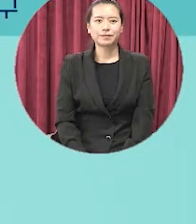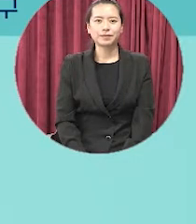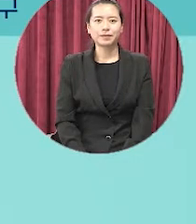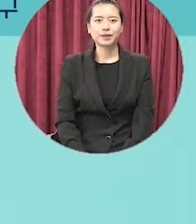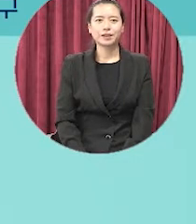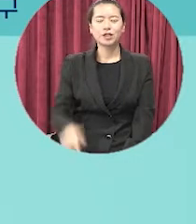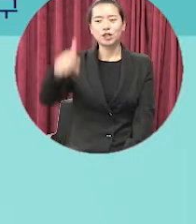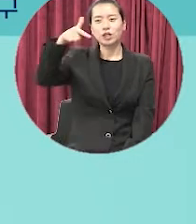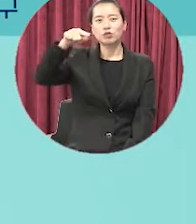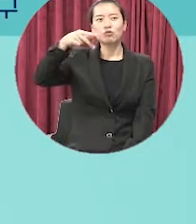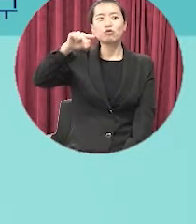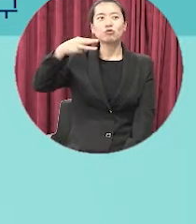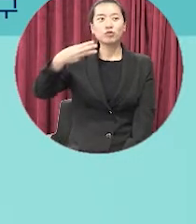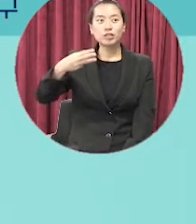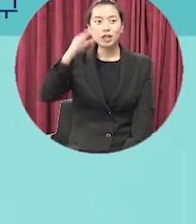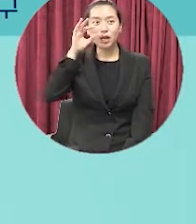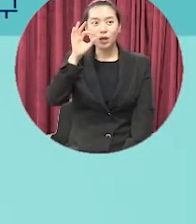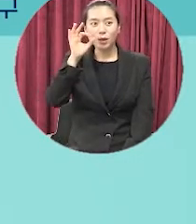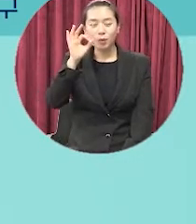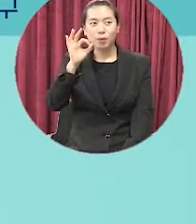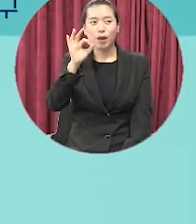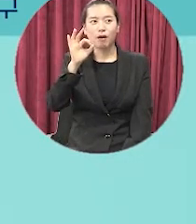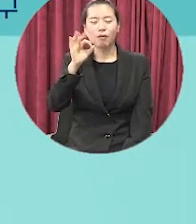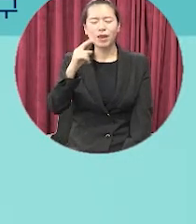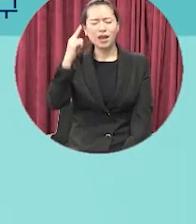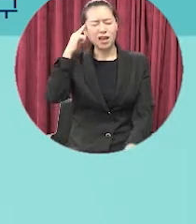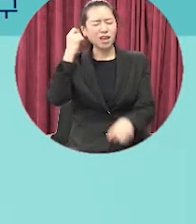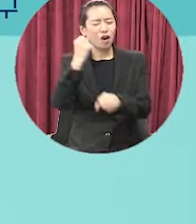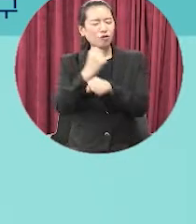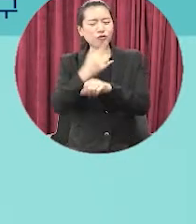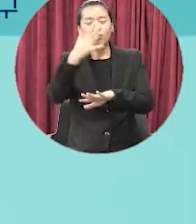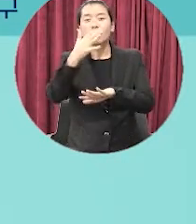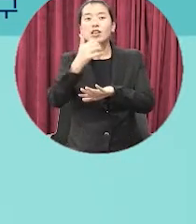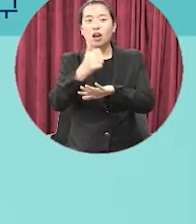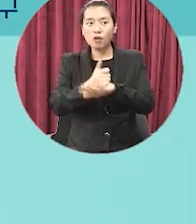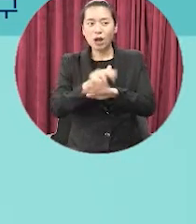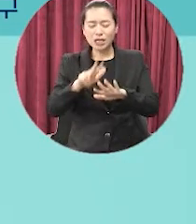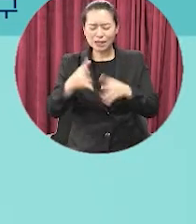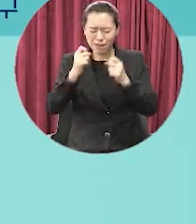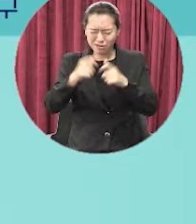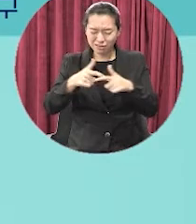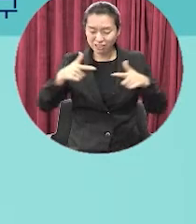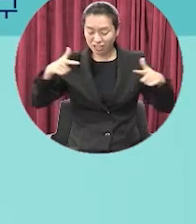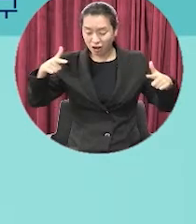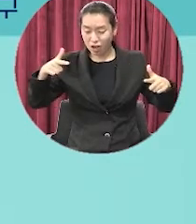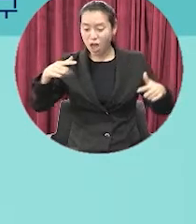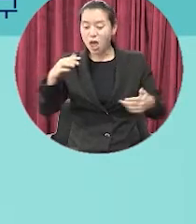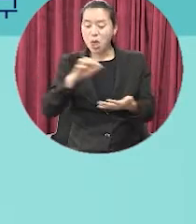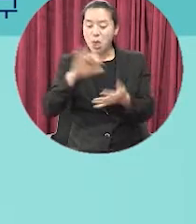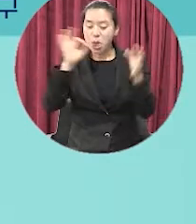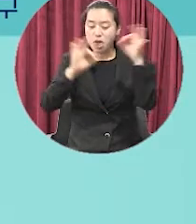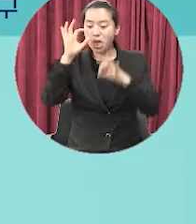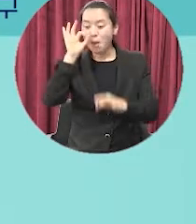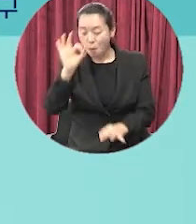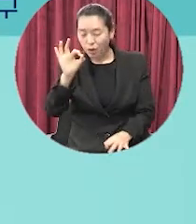그런데 국어 스카라 를 가지고 이 시대의 을 이용한 연구들이 얼마나 옴 없이 dm 을 이용한 연구들이 얼마나 증가하고 있는지 검색을 좀 해봤더니 해봤는데 용의 지금